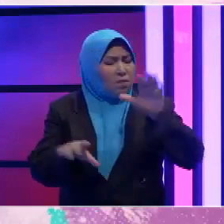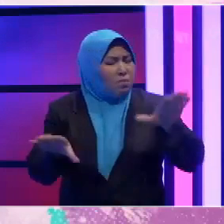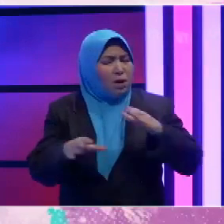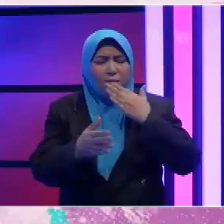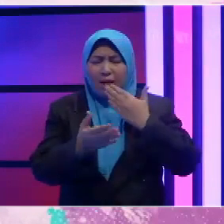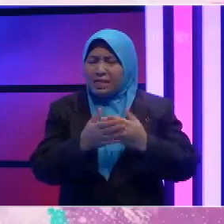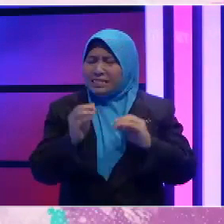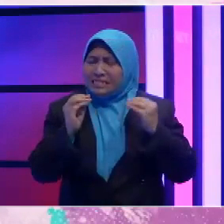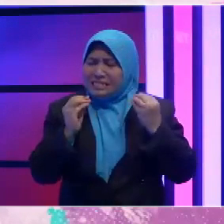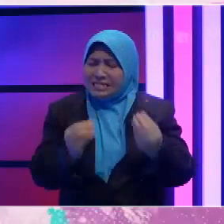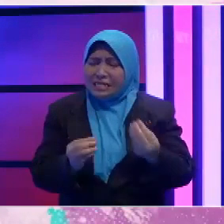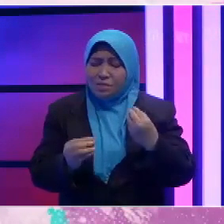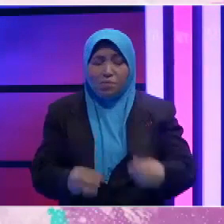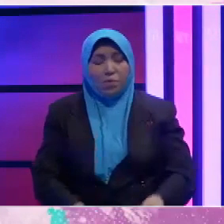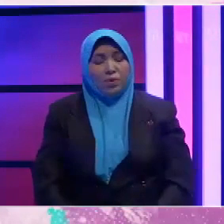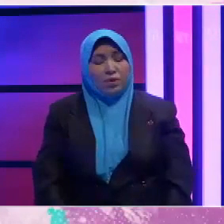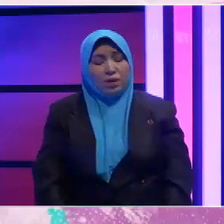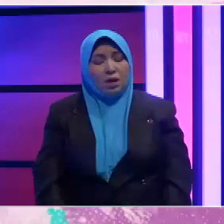يصلحون